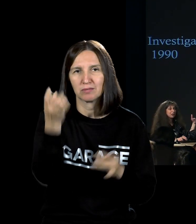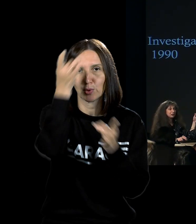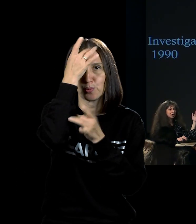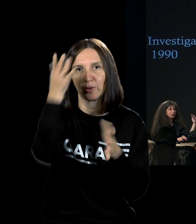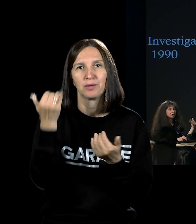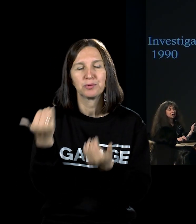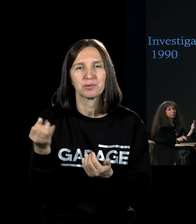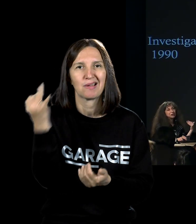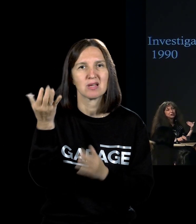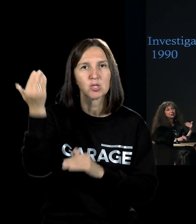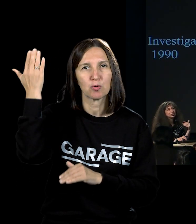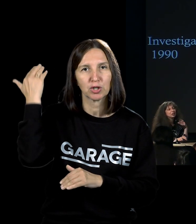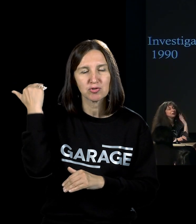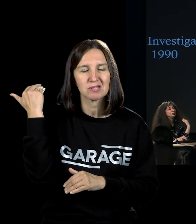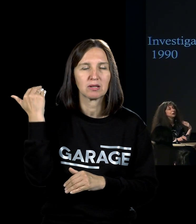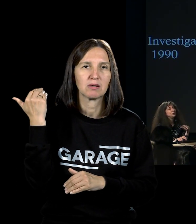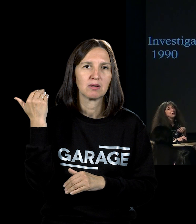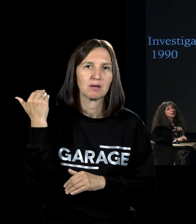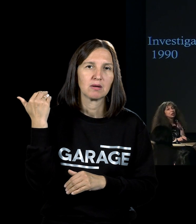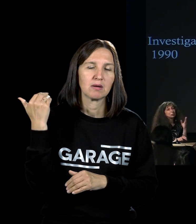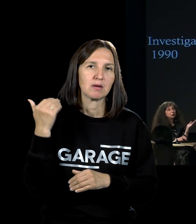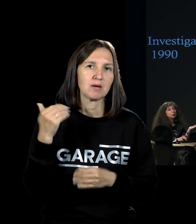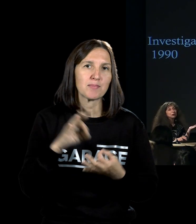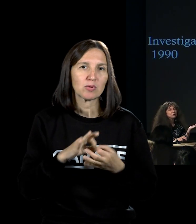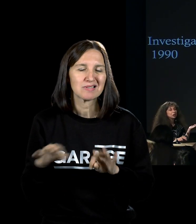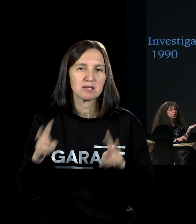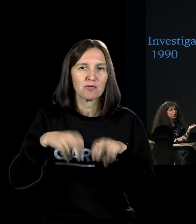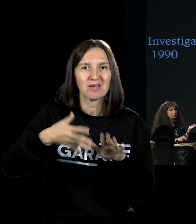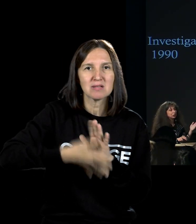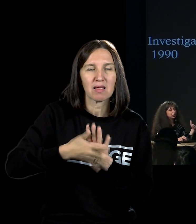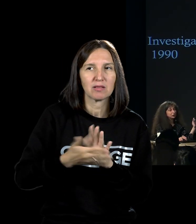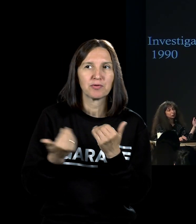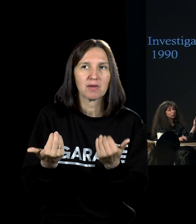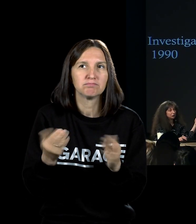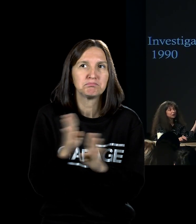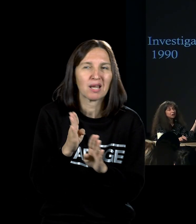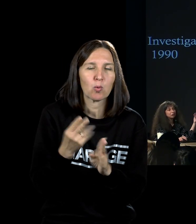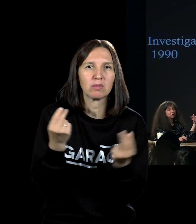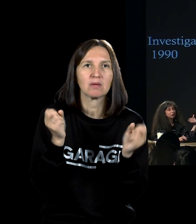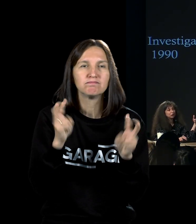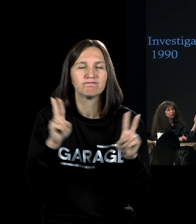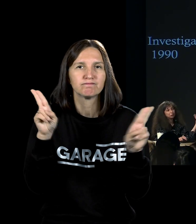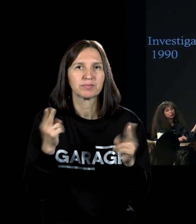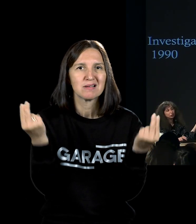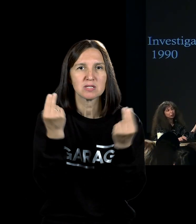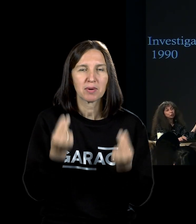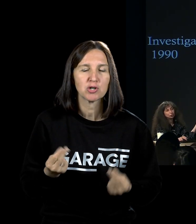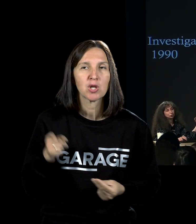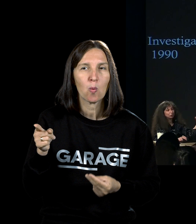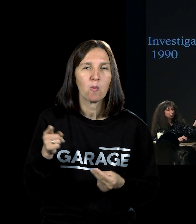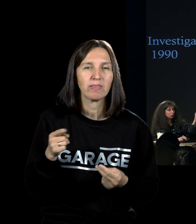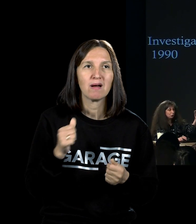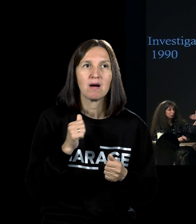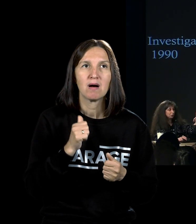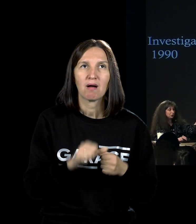культурных, исторических обсессий, как исследование природы изображения. Вот такая серия, собственно, исследования, где он обыгрывает Гою,